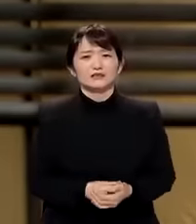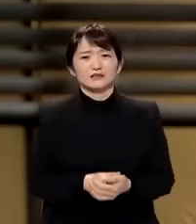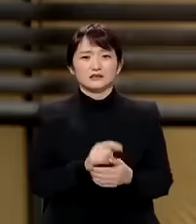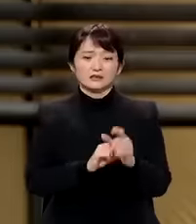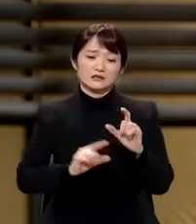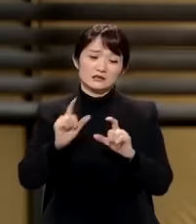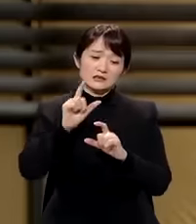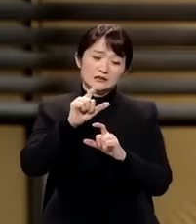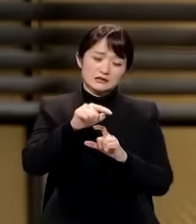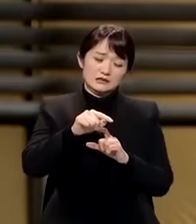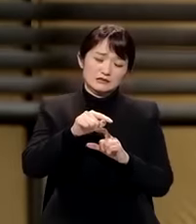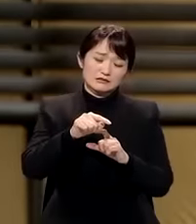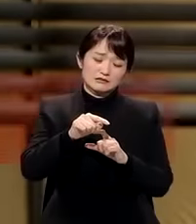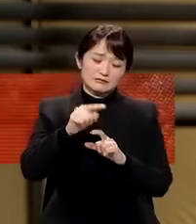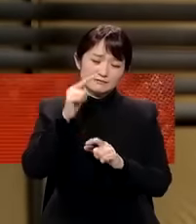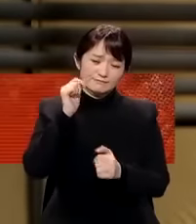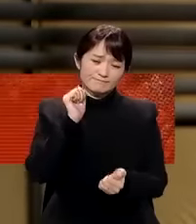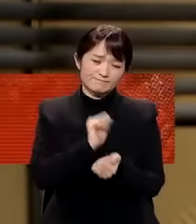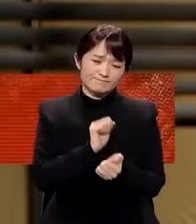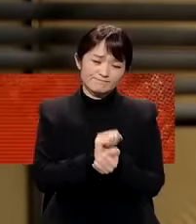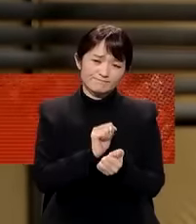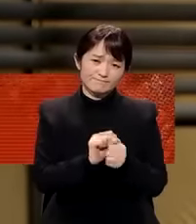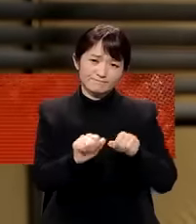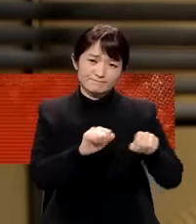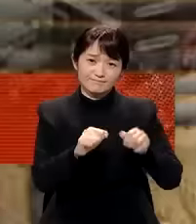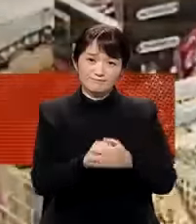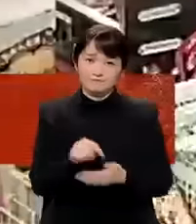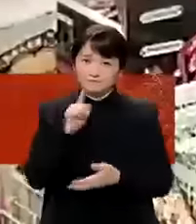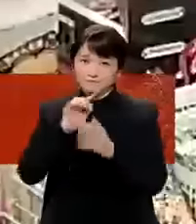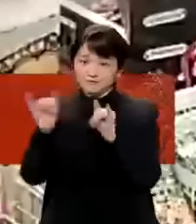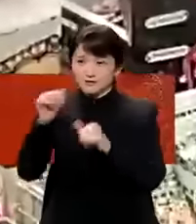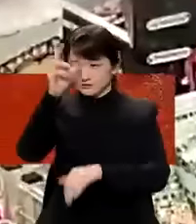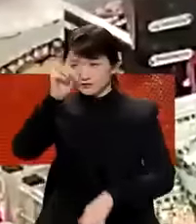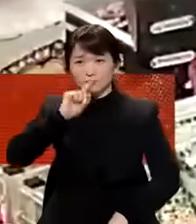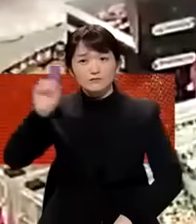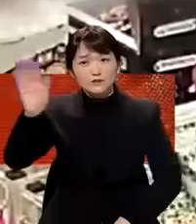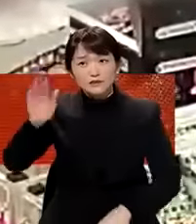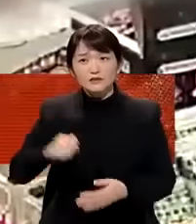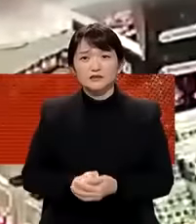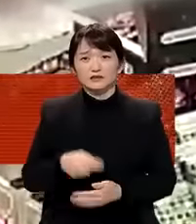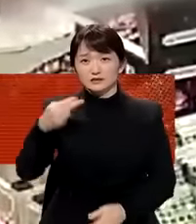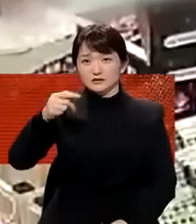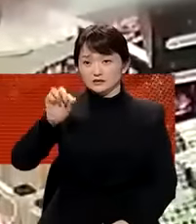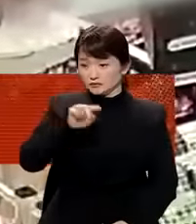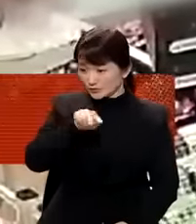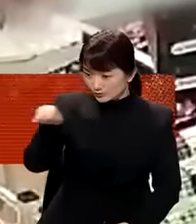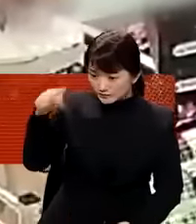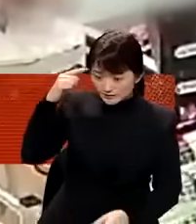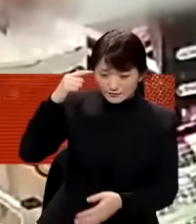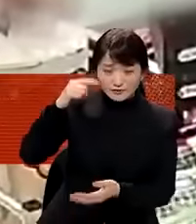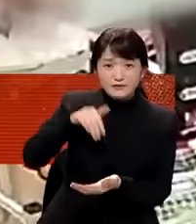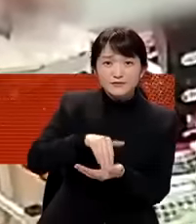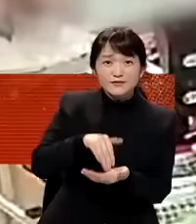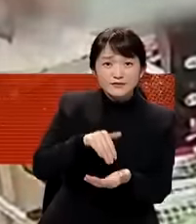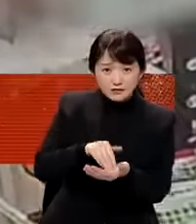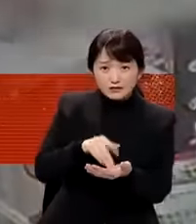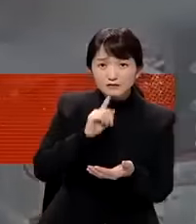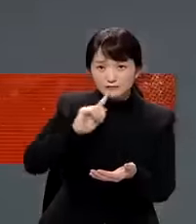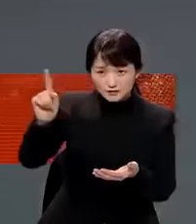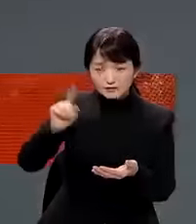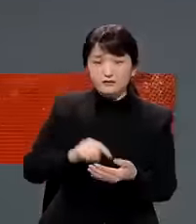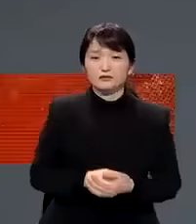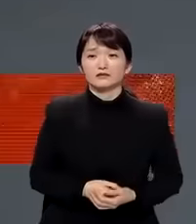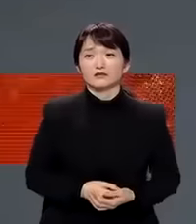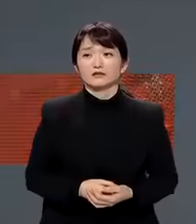버리는 그런 느낌이고요 제보자분이 경찰에 신고는 안 했지만 제발 사건반장 보고 너 반성 좀 하라는 의미에서 이거를 제보 하셨거든요 근데